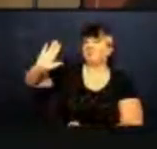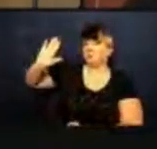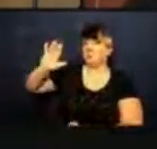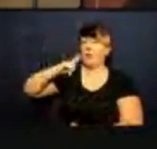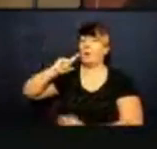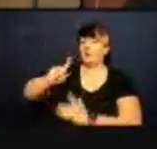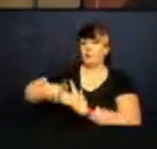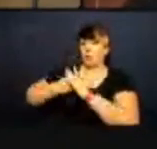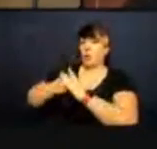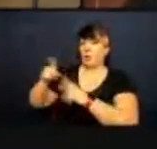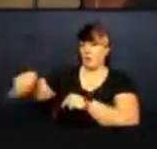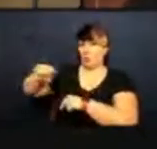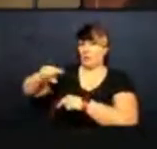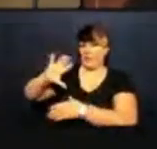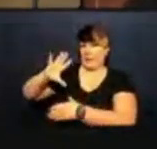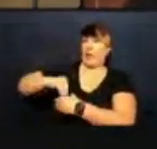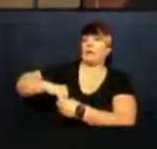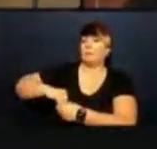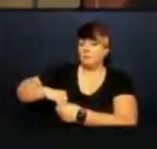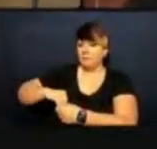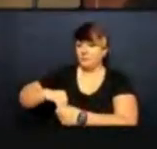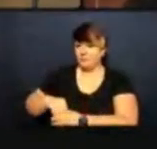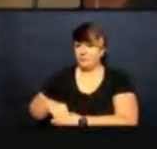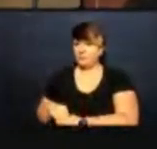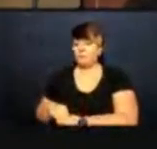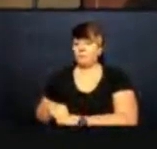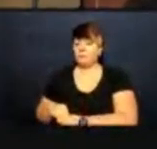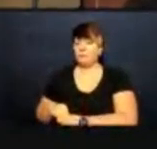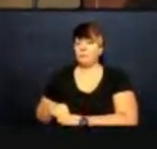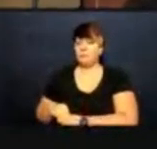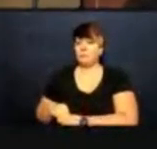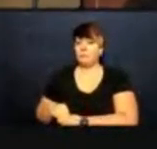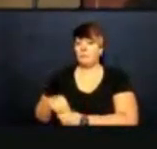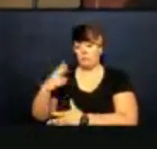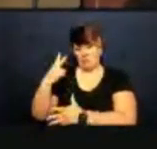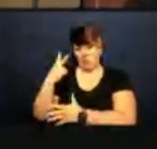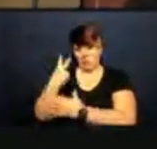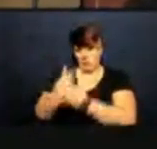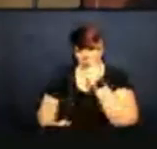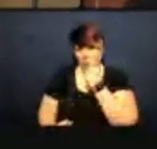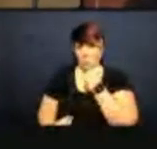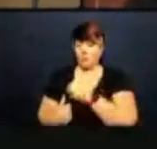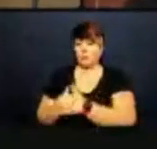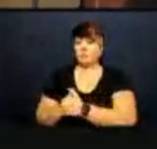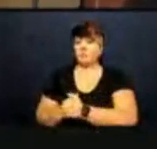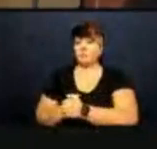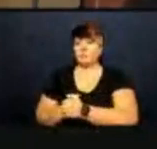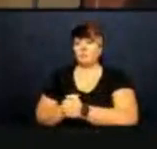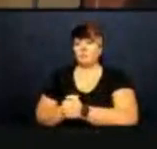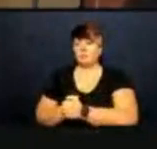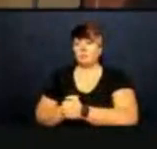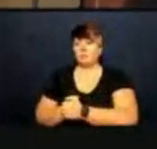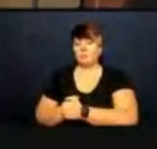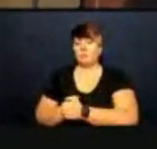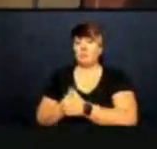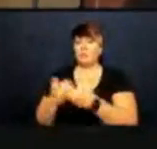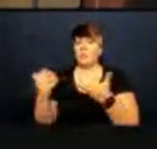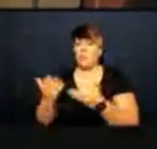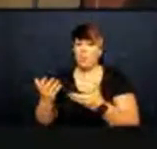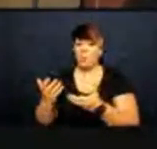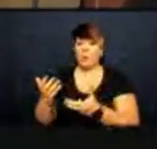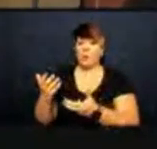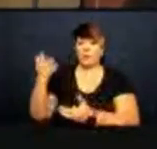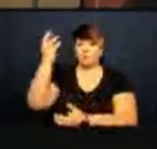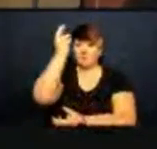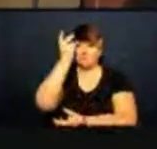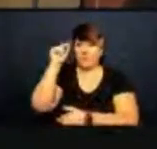kusaidia miradi inayohusiana na uwanja? Kwa kweli ninaweza kuzungumzia